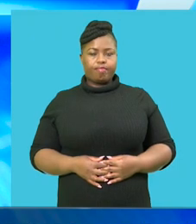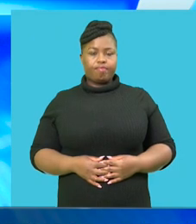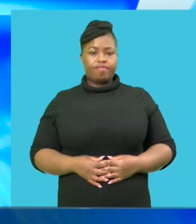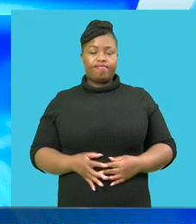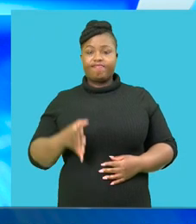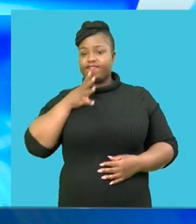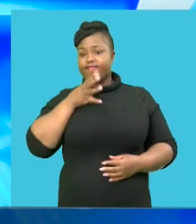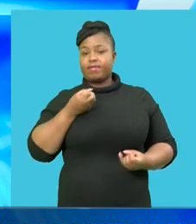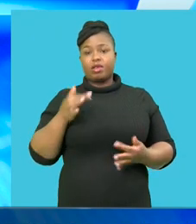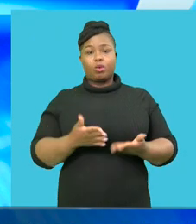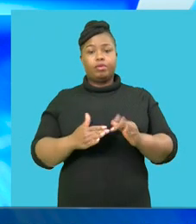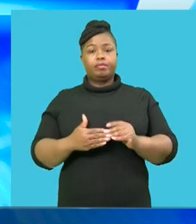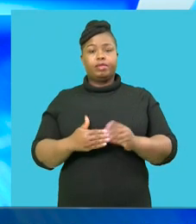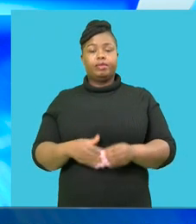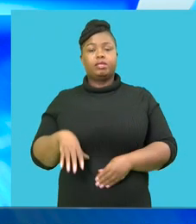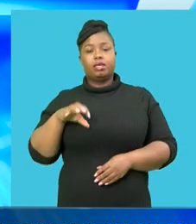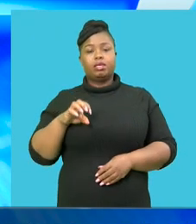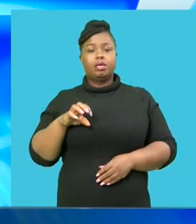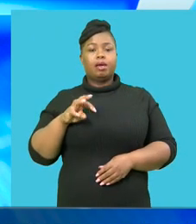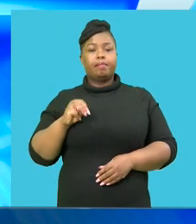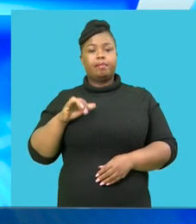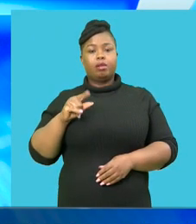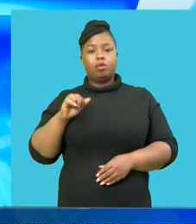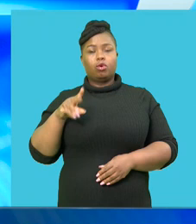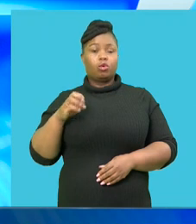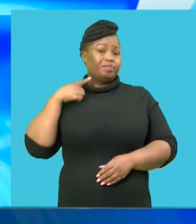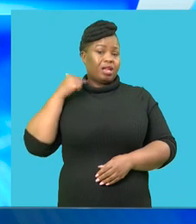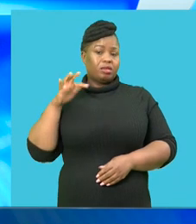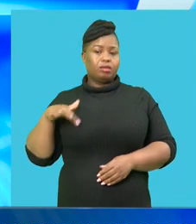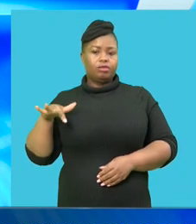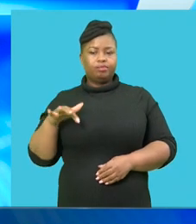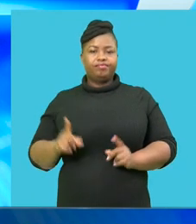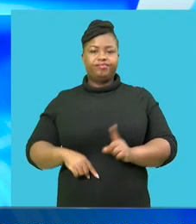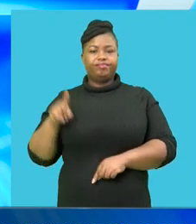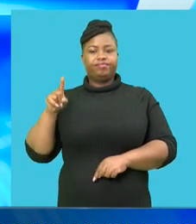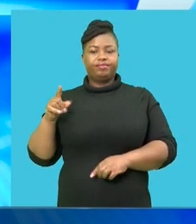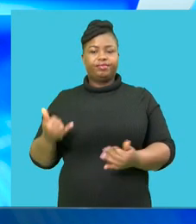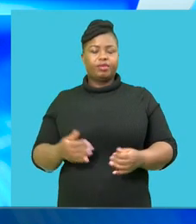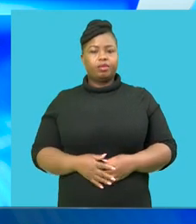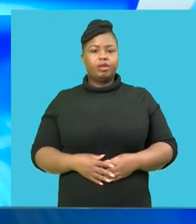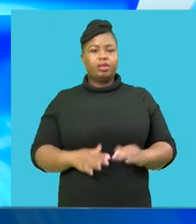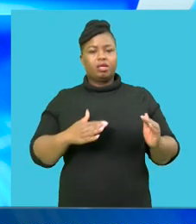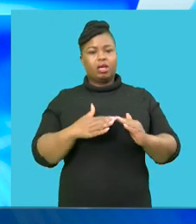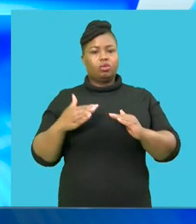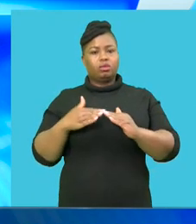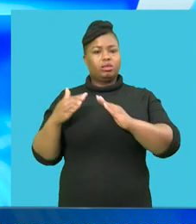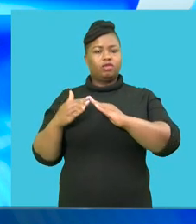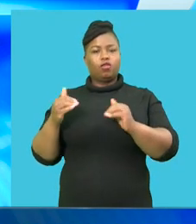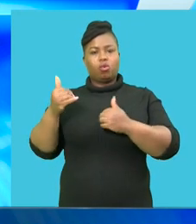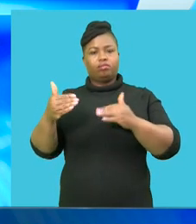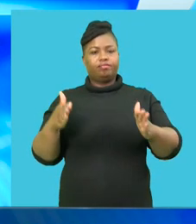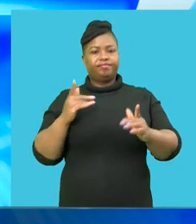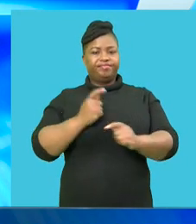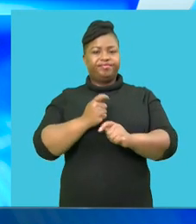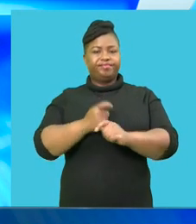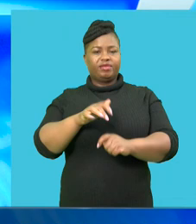Inqwaba yezakhamizi zaseMalbore Alexander zisale edengwane ngemva kokuba zikhishwe ngendluzula ezindlini ezingamakhonteyina